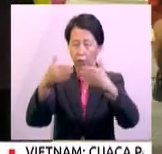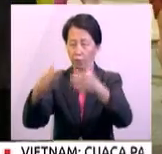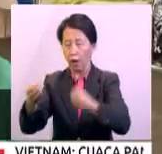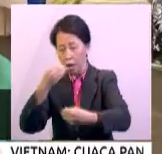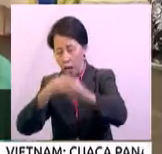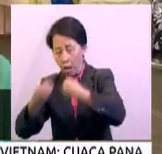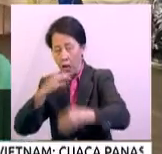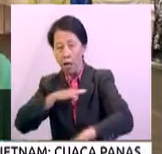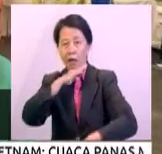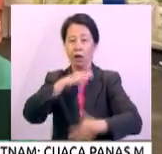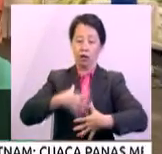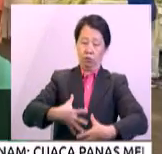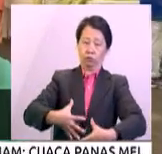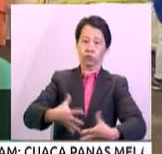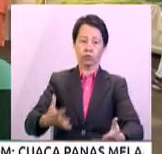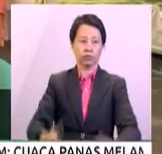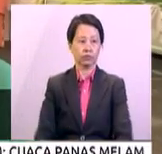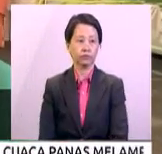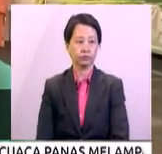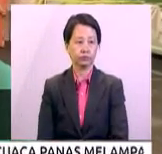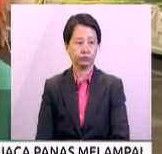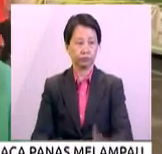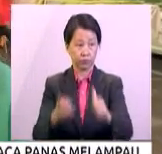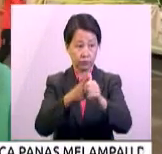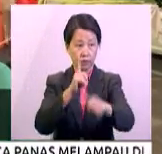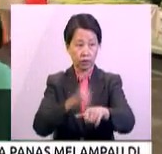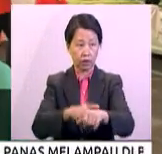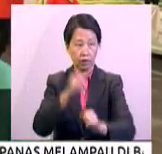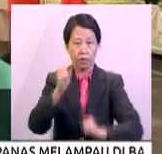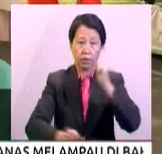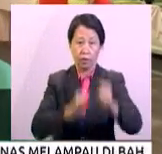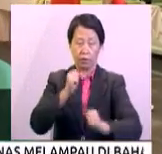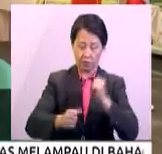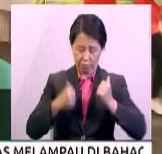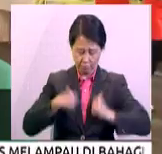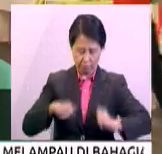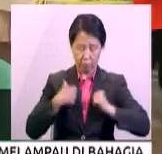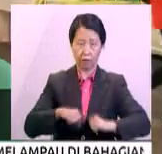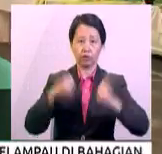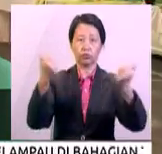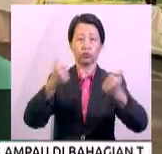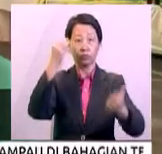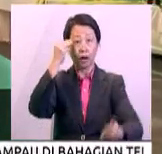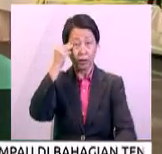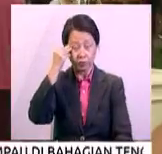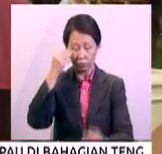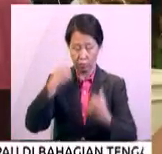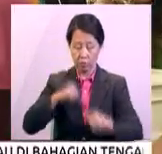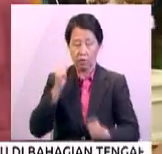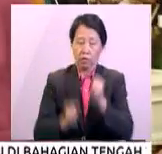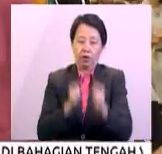dianjurkan. Gembiralah. Pertama kali lari pakai baju apa? Baju Melayu.